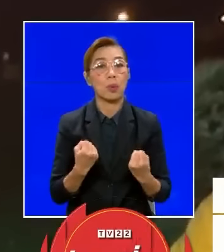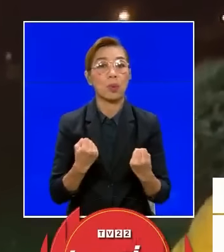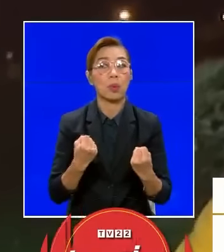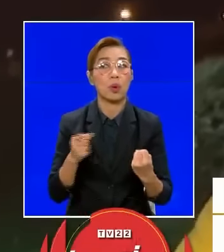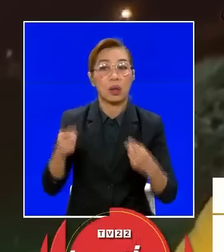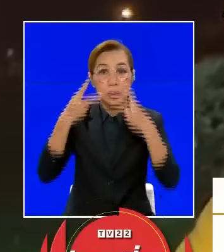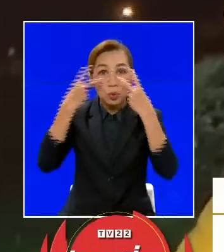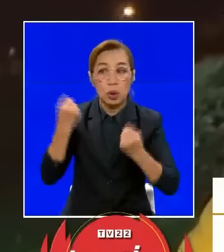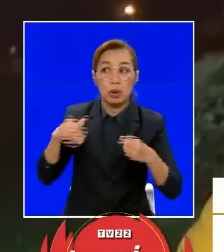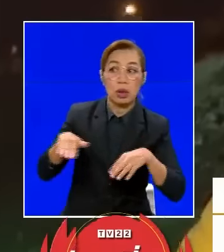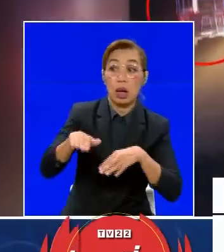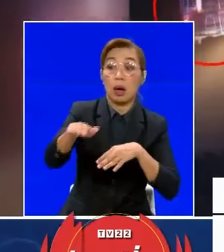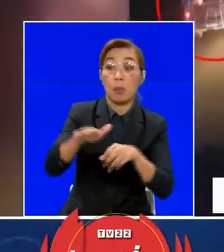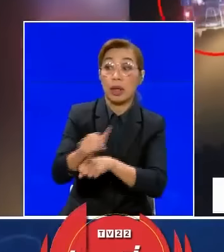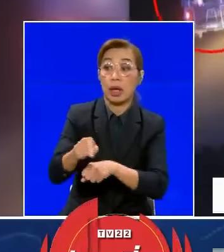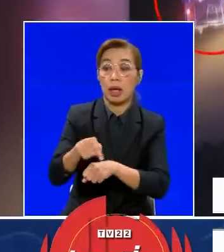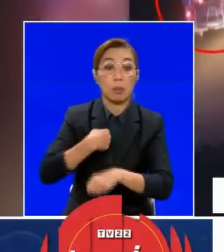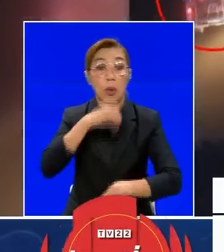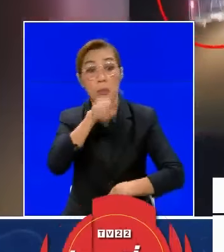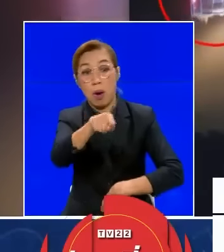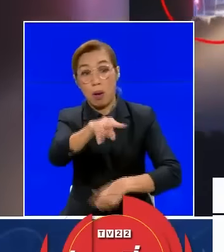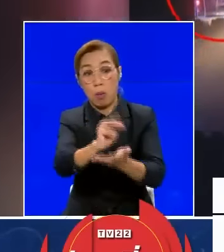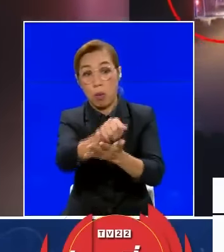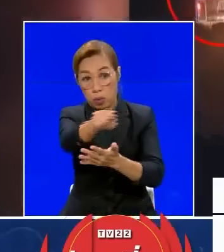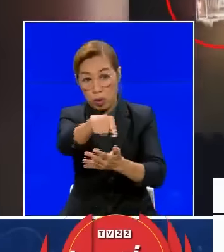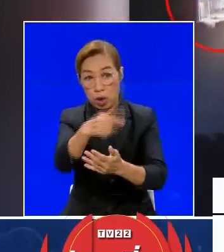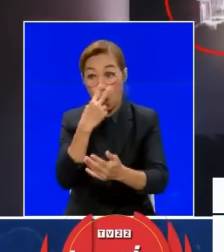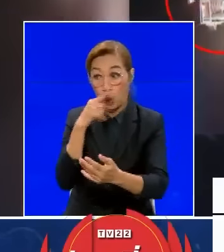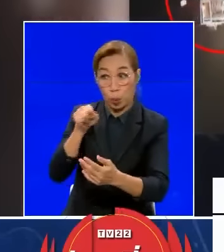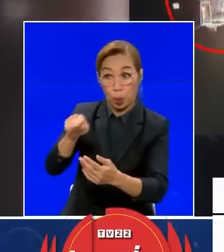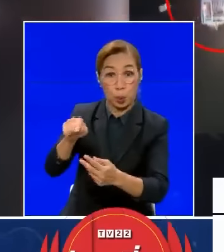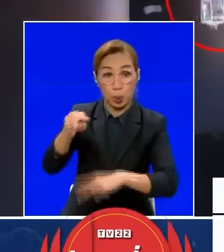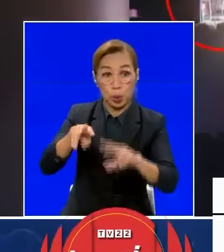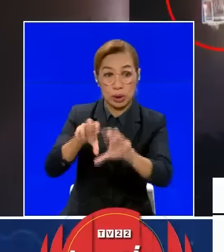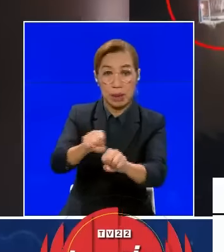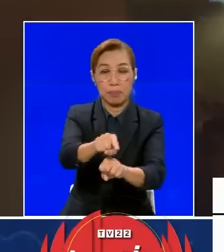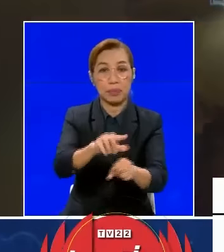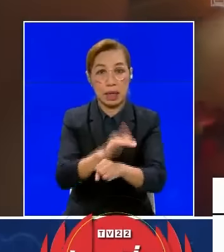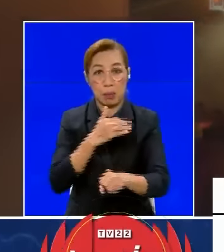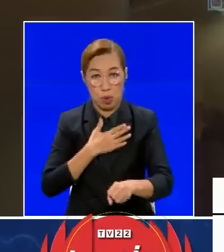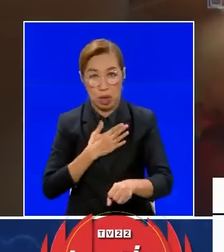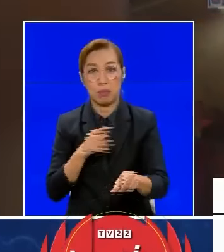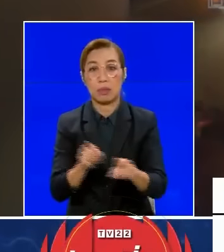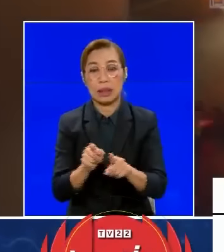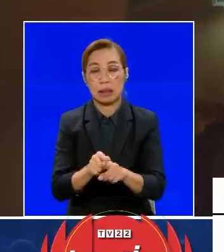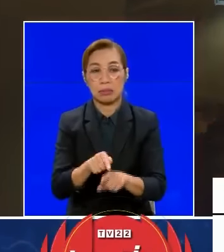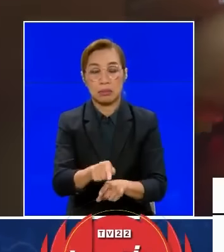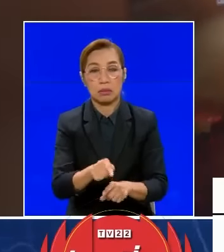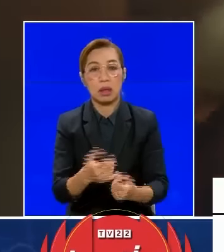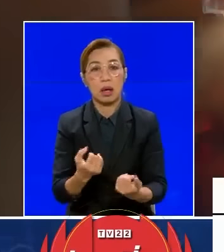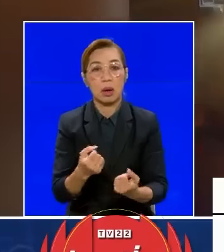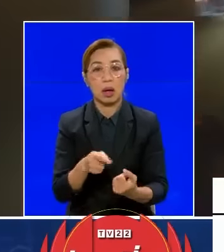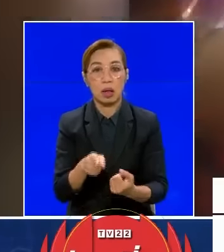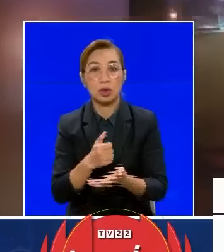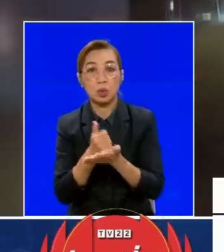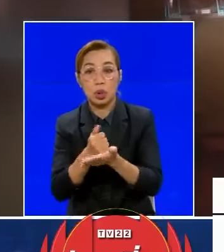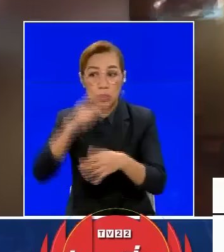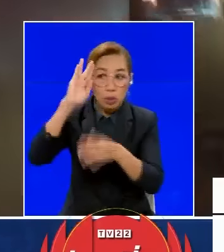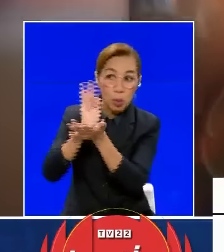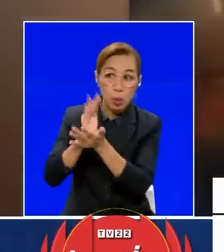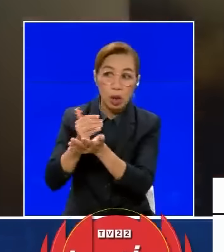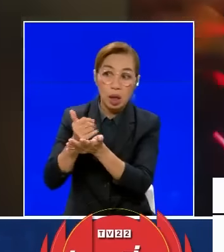คร ับ ก็เลยประสานทีมงานให้ลองเฝ้าระวังดูแล้วก็พวกเราก็เฝ้าฟังเพื่อช่วยเหลืองานราชการ